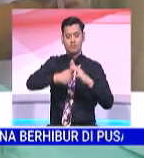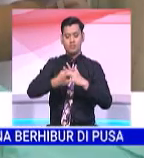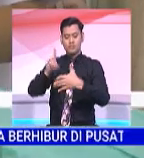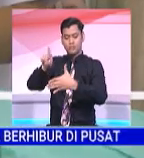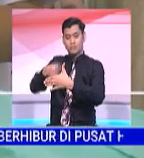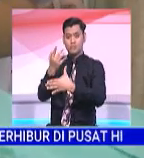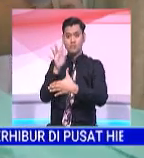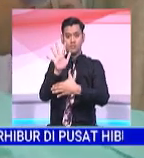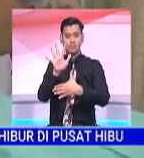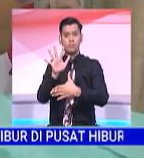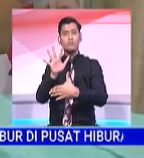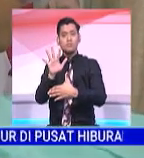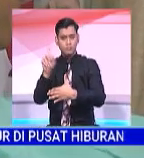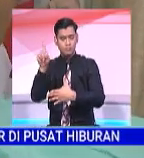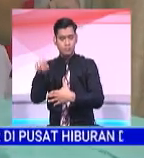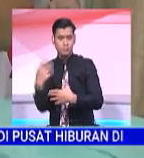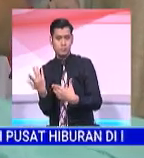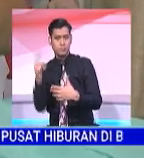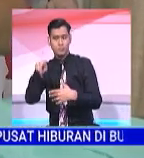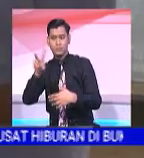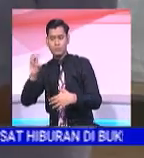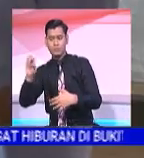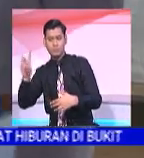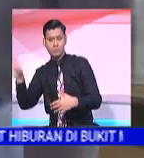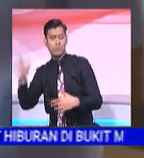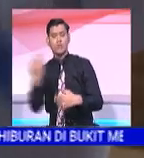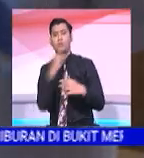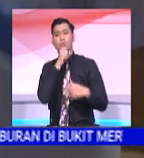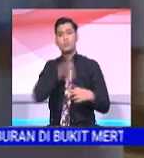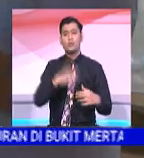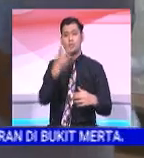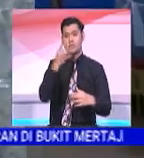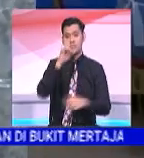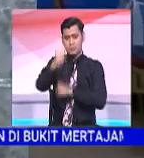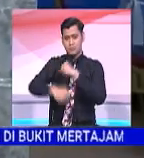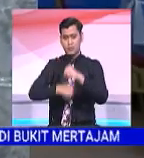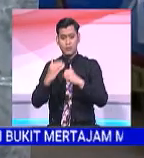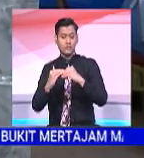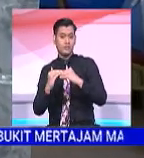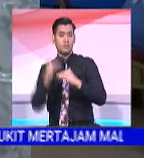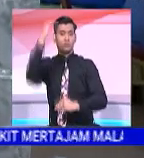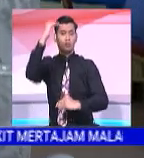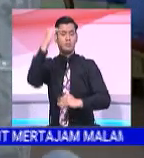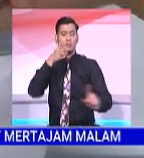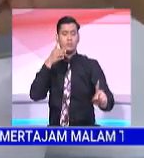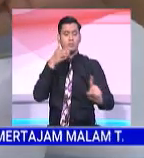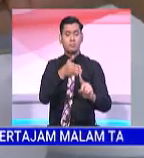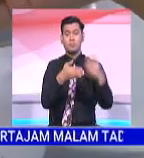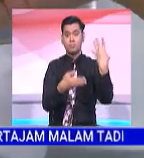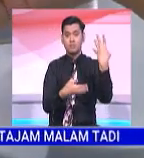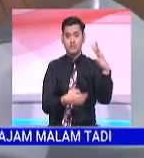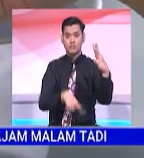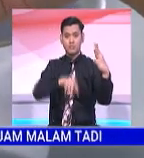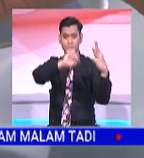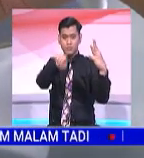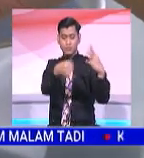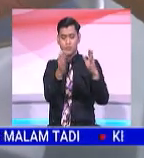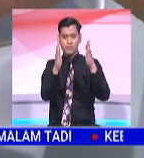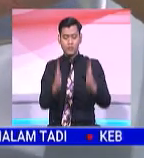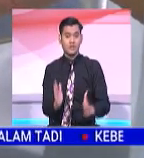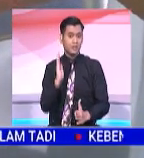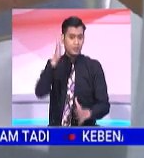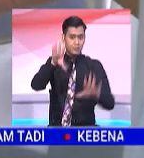ini yang berlakunya allergiklah. Allergik yang dimaksudkan serius tu. Faham ni? Jadi jawapannya ialah kita tidak berhentikan. Tiada